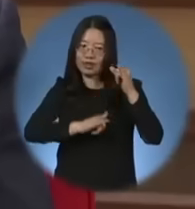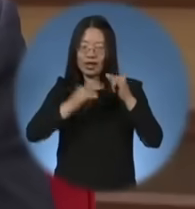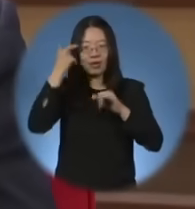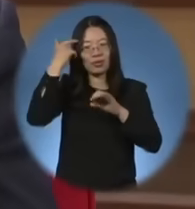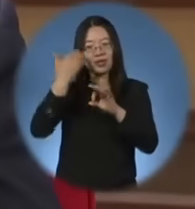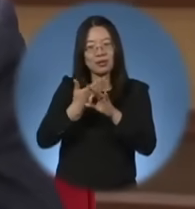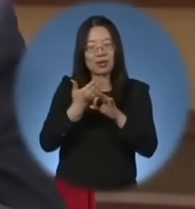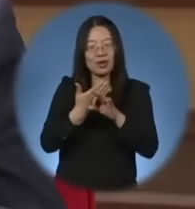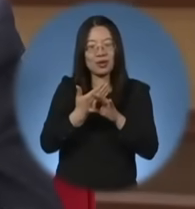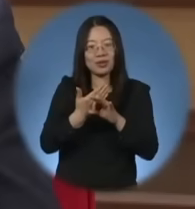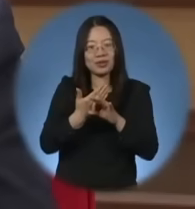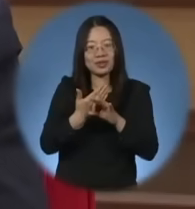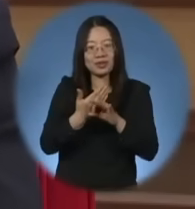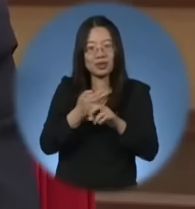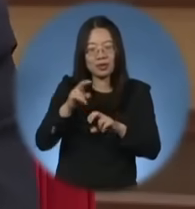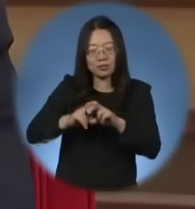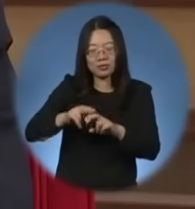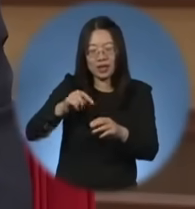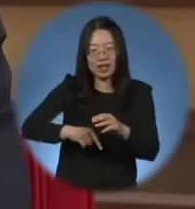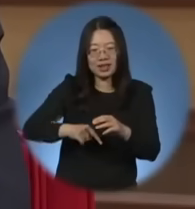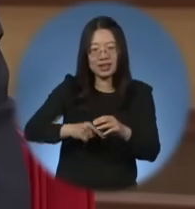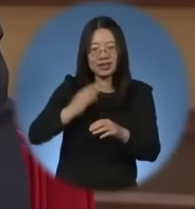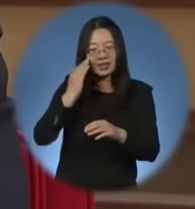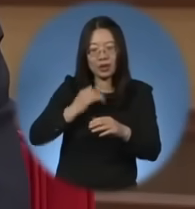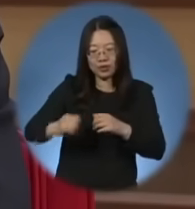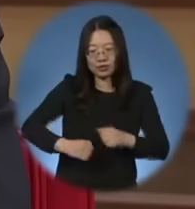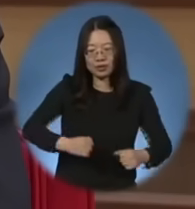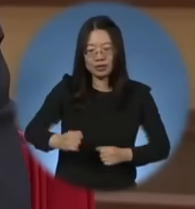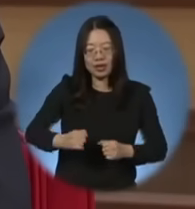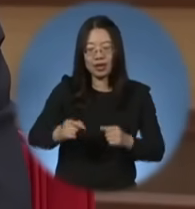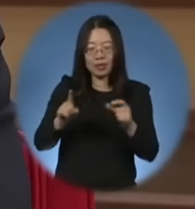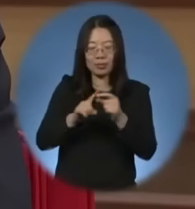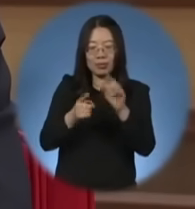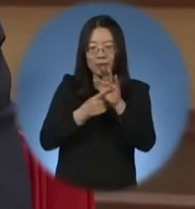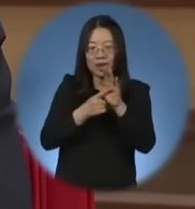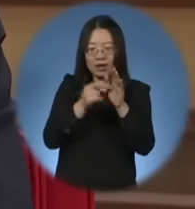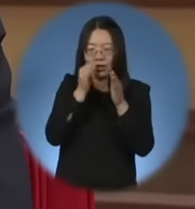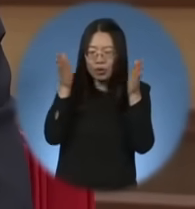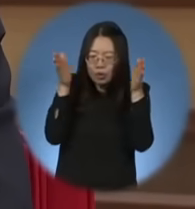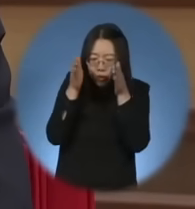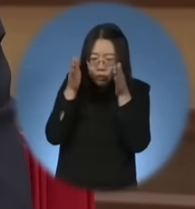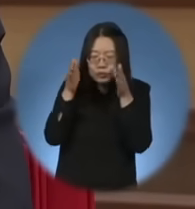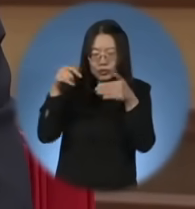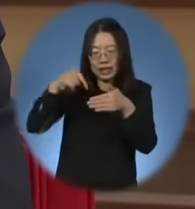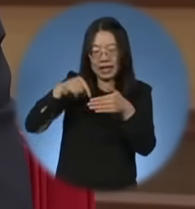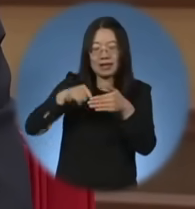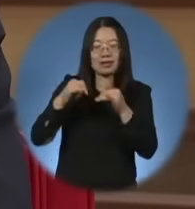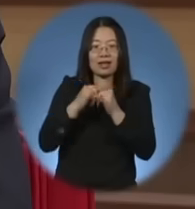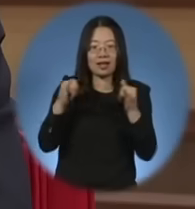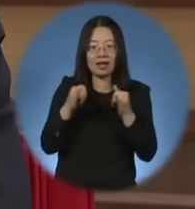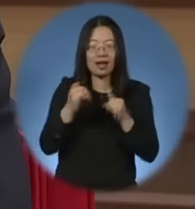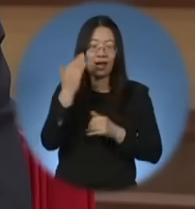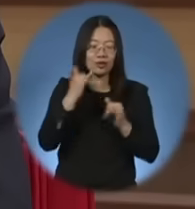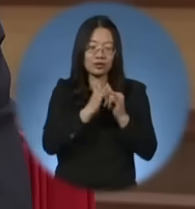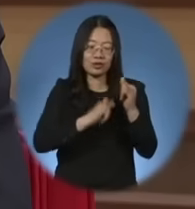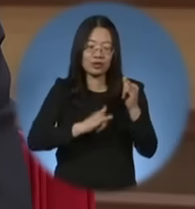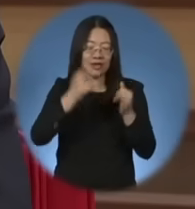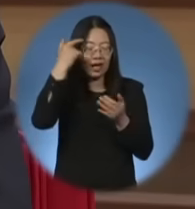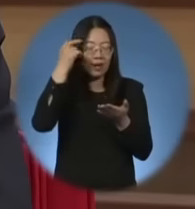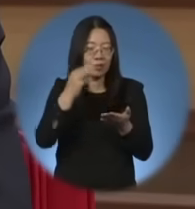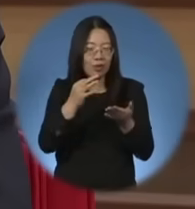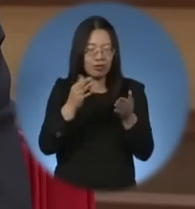왜냐면 저 한국에 음모 란의 개구리라는 표현 있잖아요 그렇죠 너무나 한국